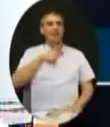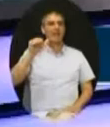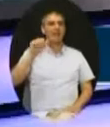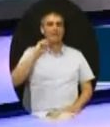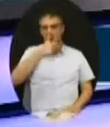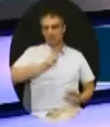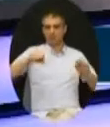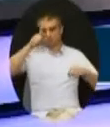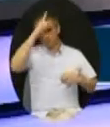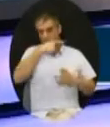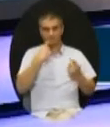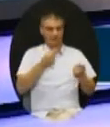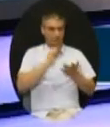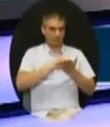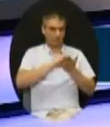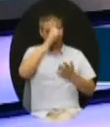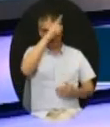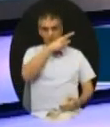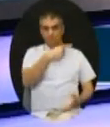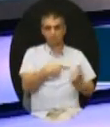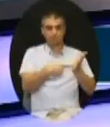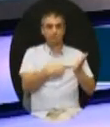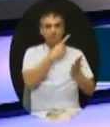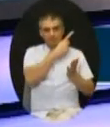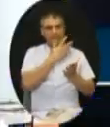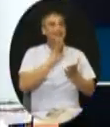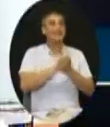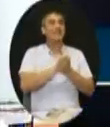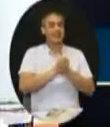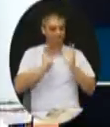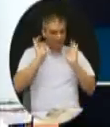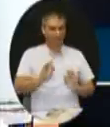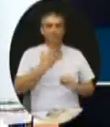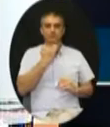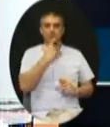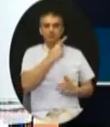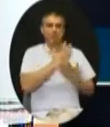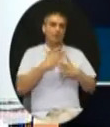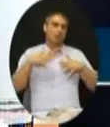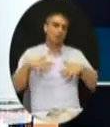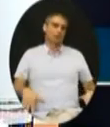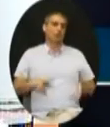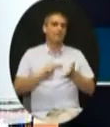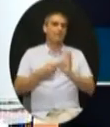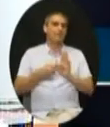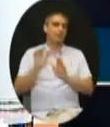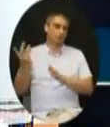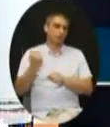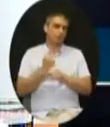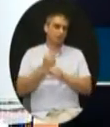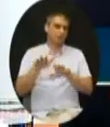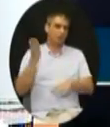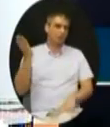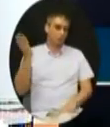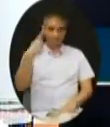מרקל? הפרסום האחרון של דר שפיגל מראה עד כמה ידידי אמת של ישראל מיואשים מהמדיניות שמובילה אותה